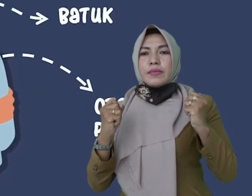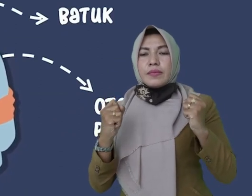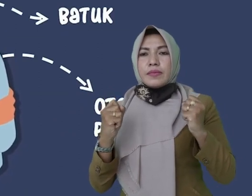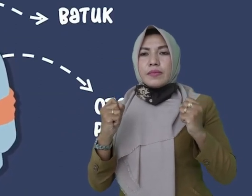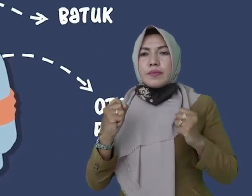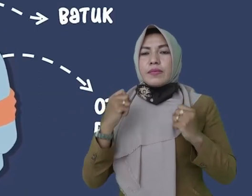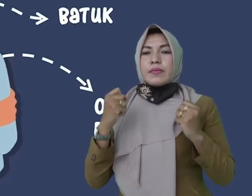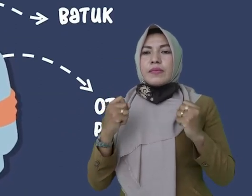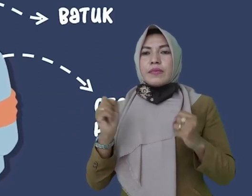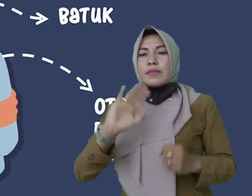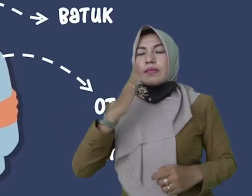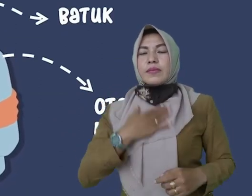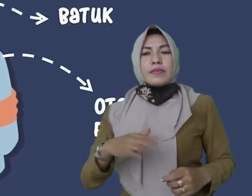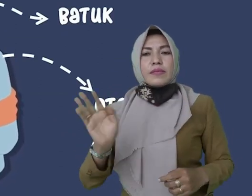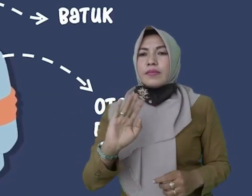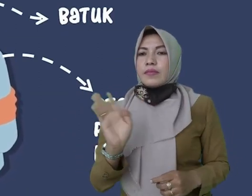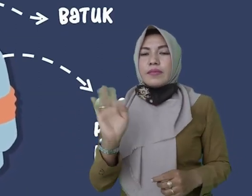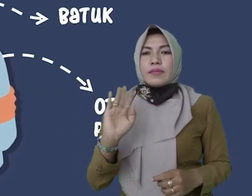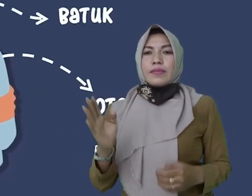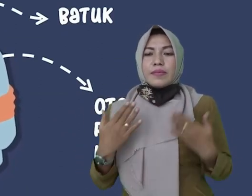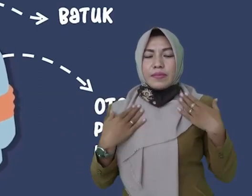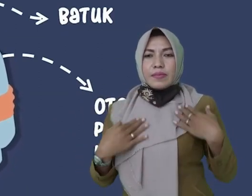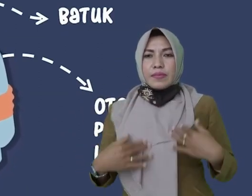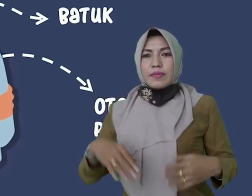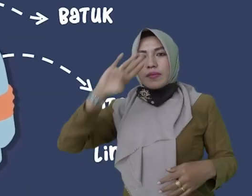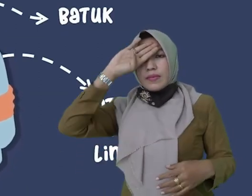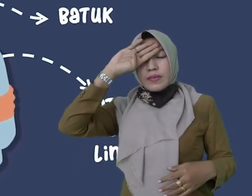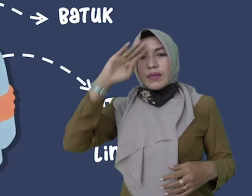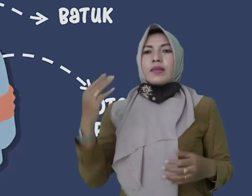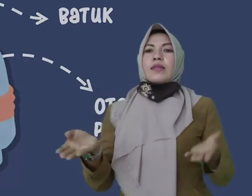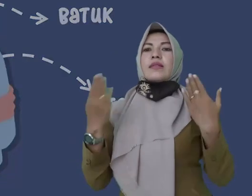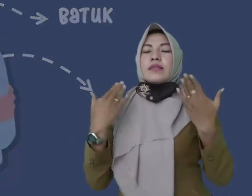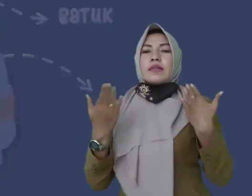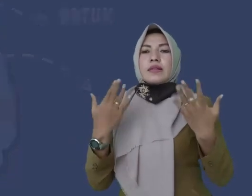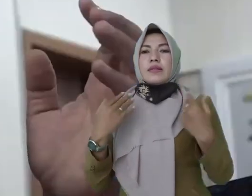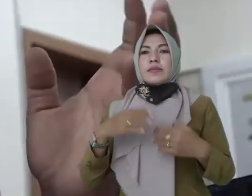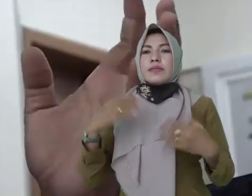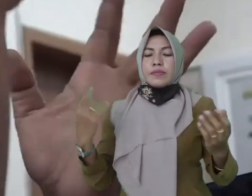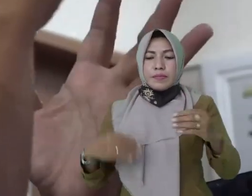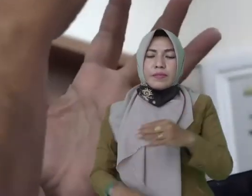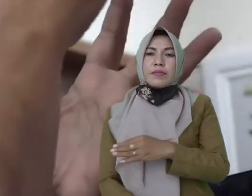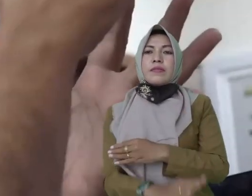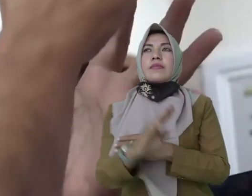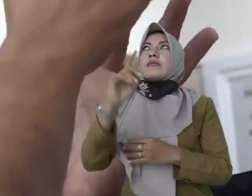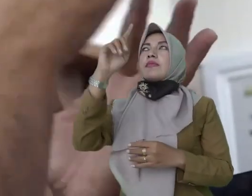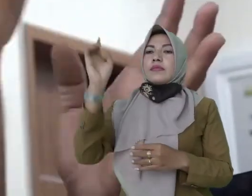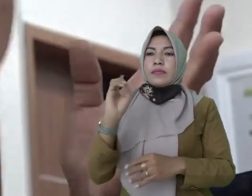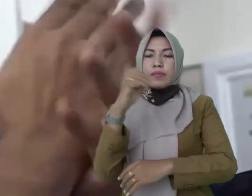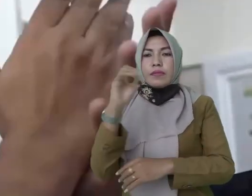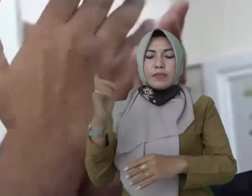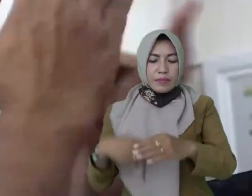kadang-kadang meriang, basah cengnya, suum badan, tidak enak badan. Ya. Panas, kita pegang, oh panas. Kapan paling sering